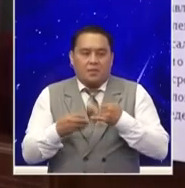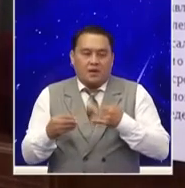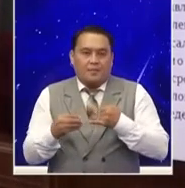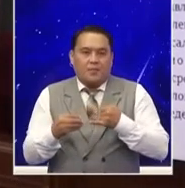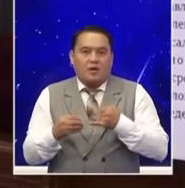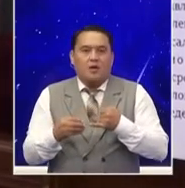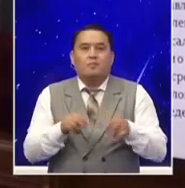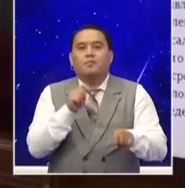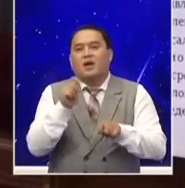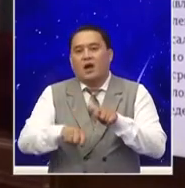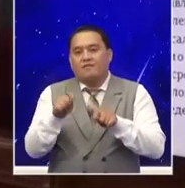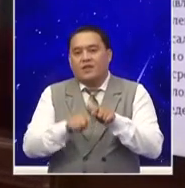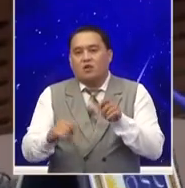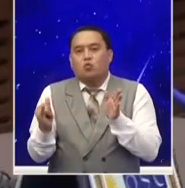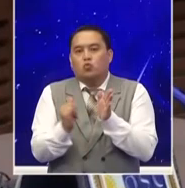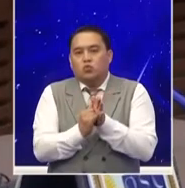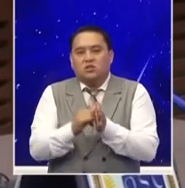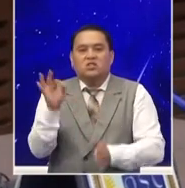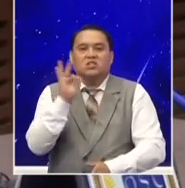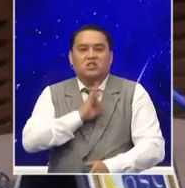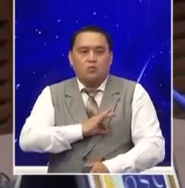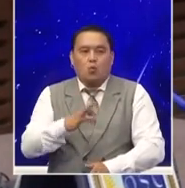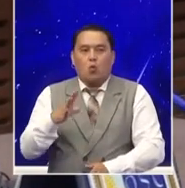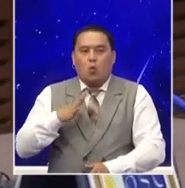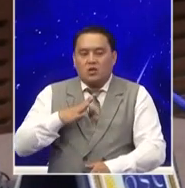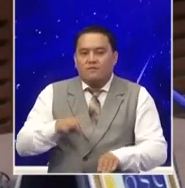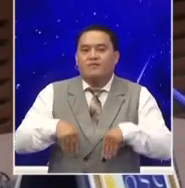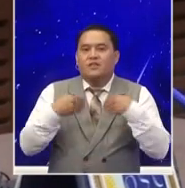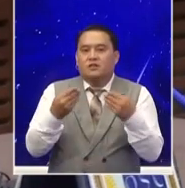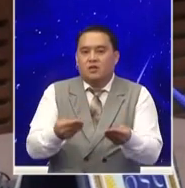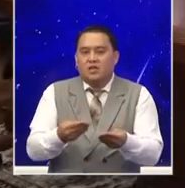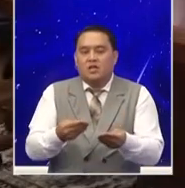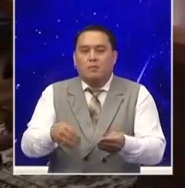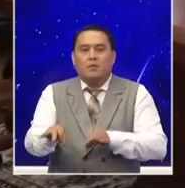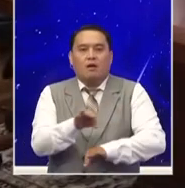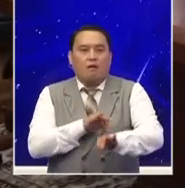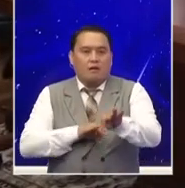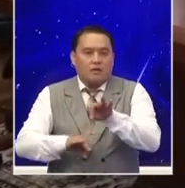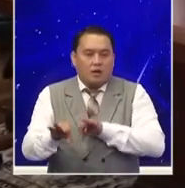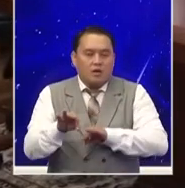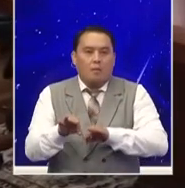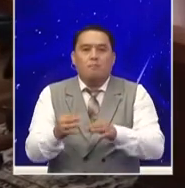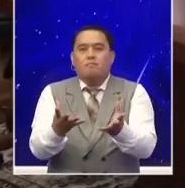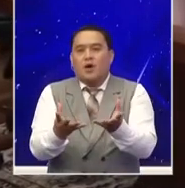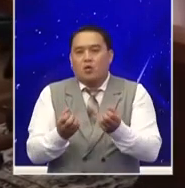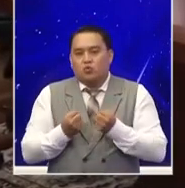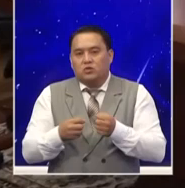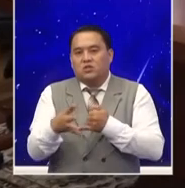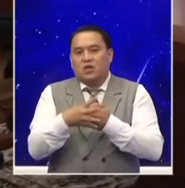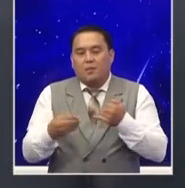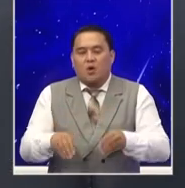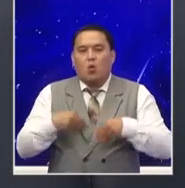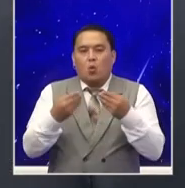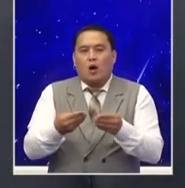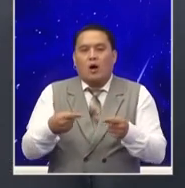отношений. В ходе проверки установлено нецелевое использование земель, выданных по инвестиционным проектам, а также получение земельных участков в